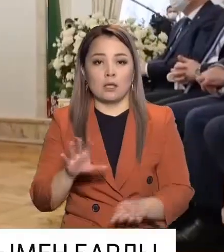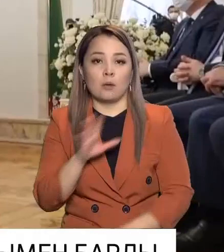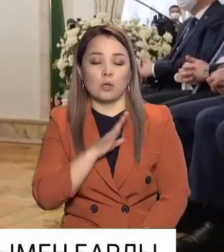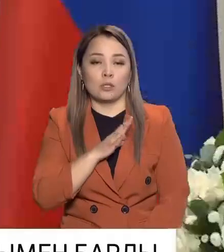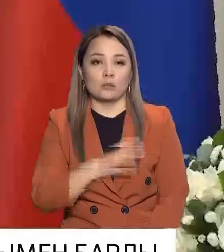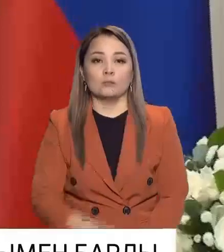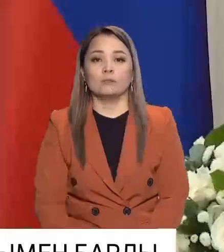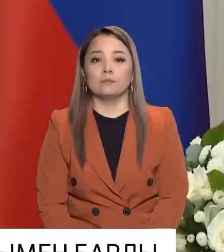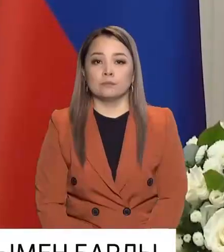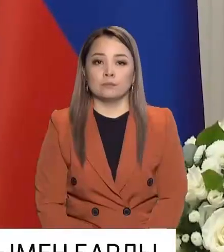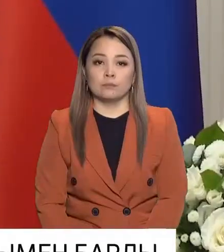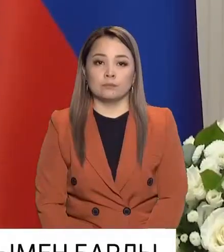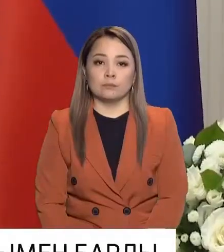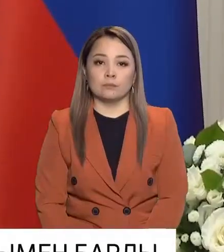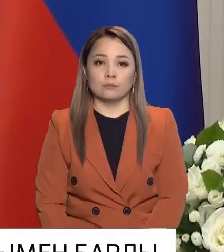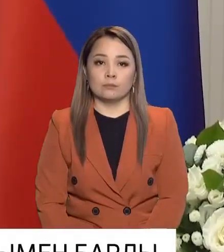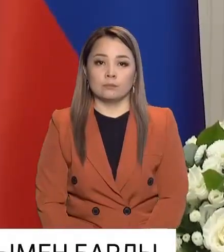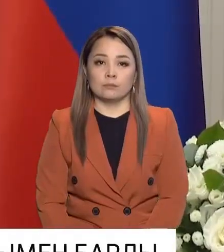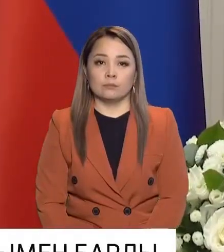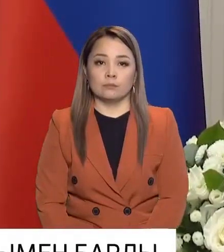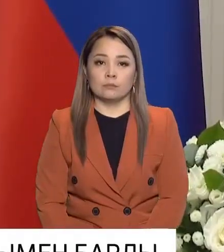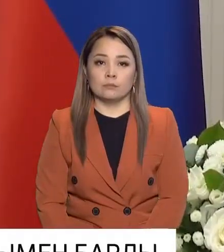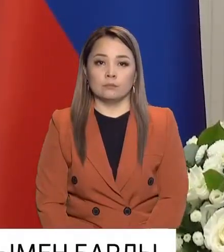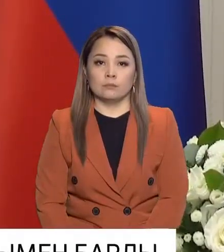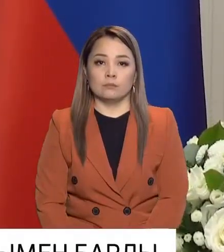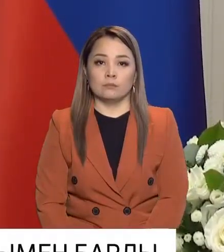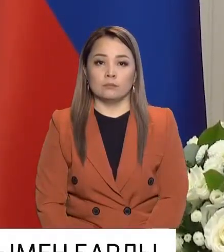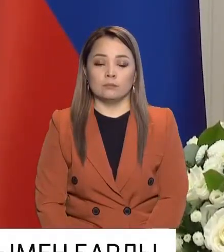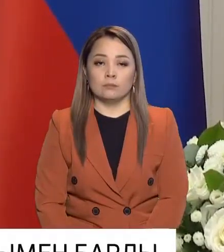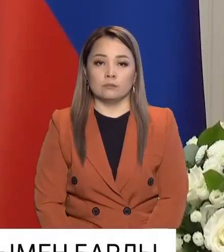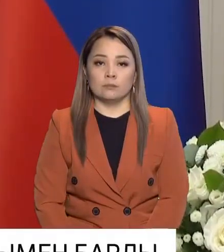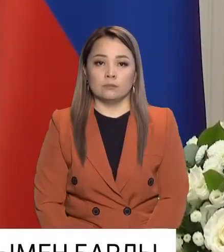рад своему пребыванию здесь.